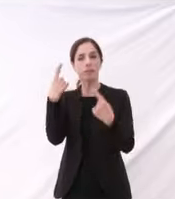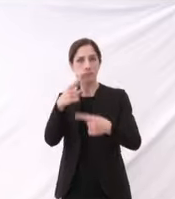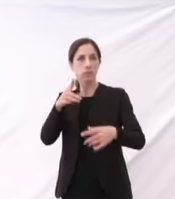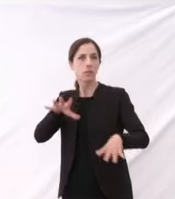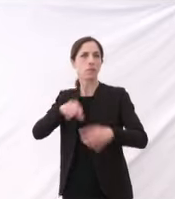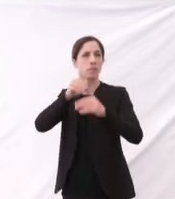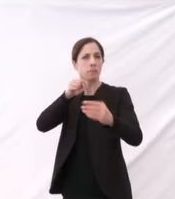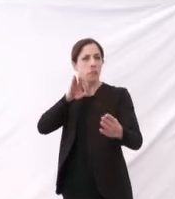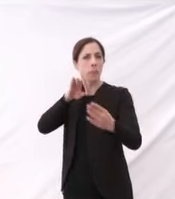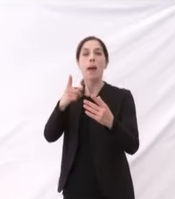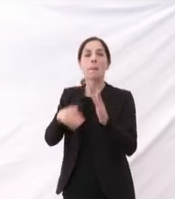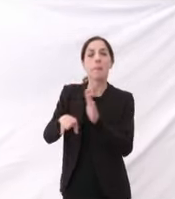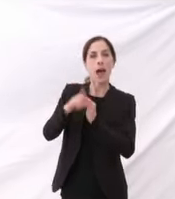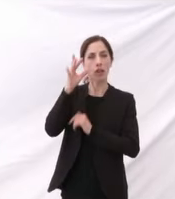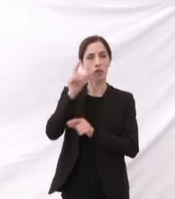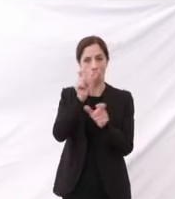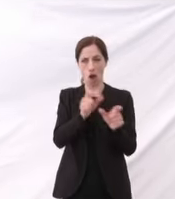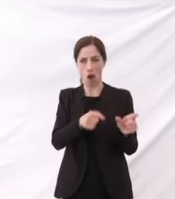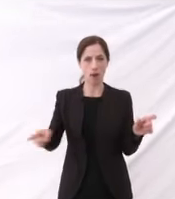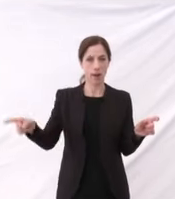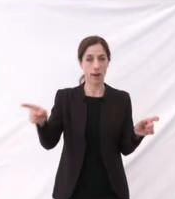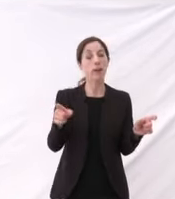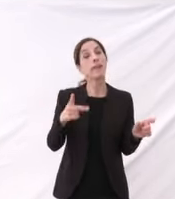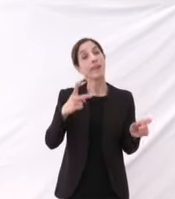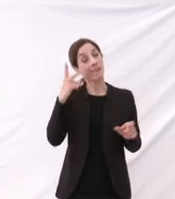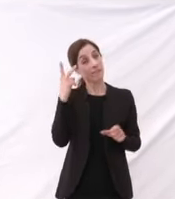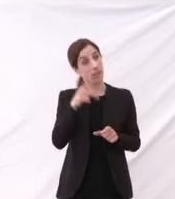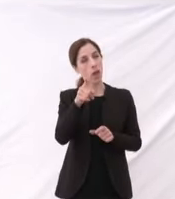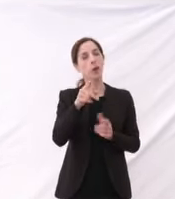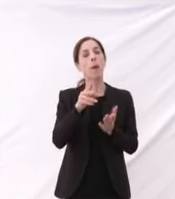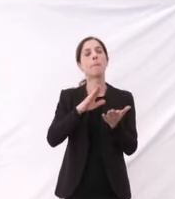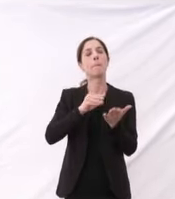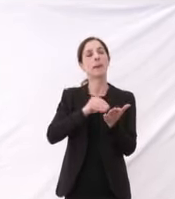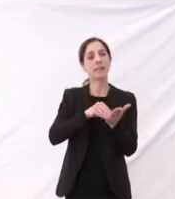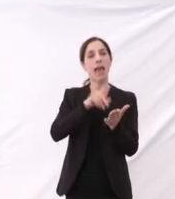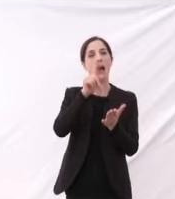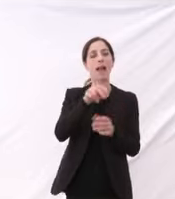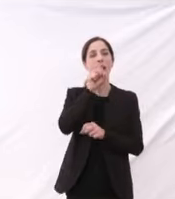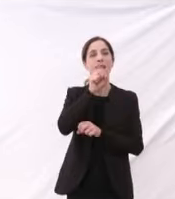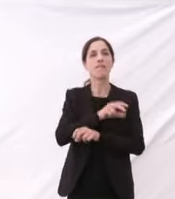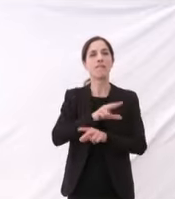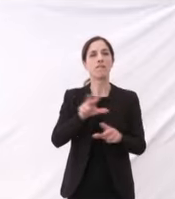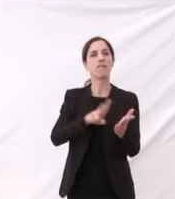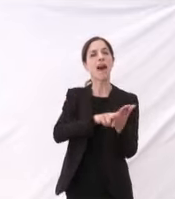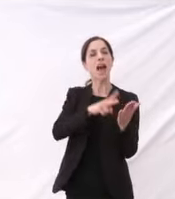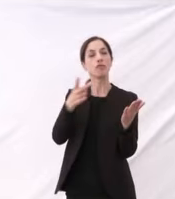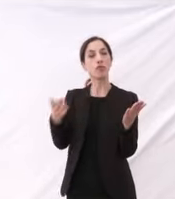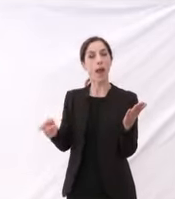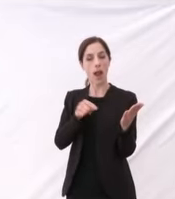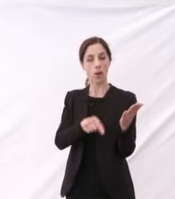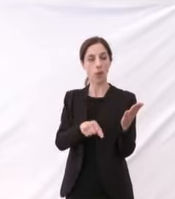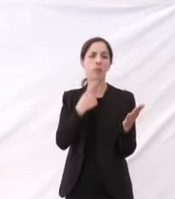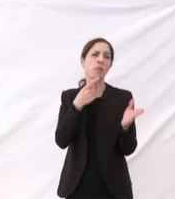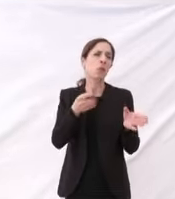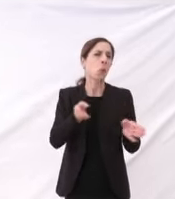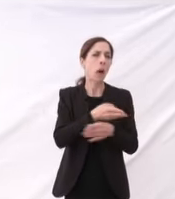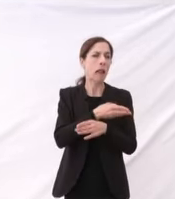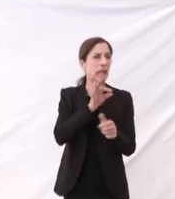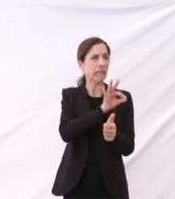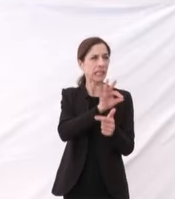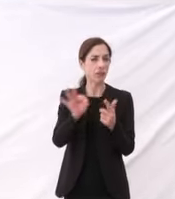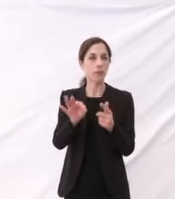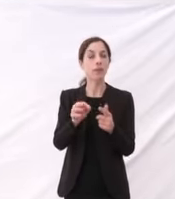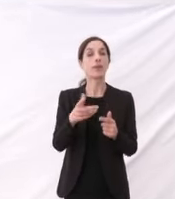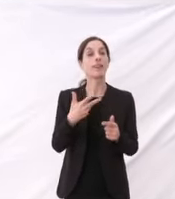È anche vero, e lo trovate nel Vangelo, qualunque sia il vostro riferimento, che c'erano